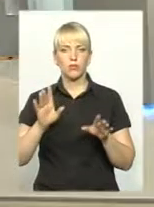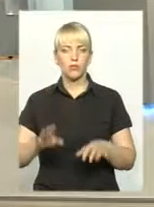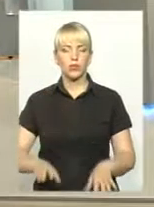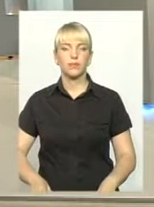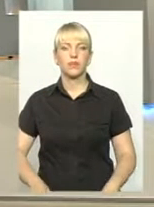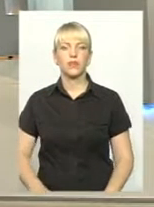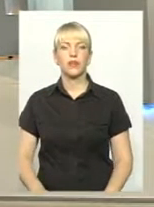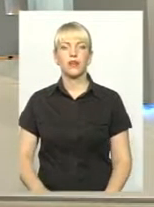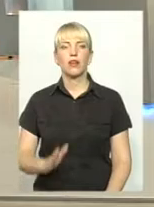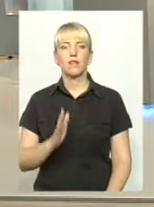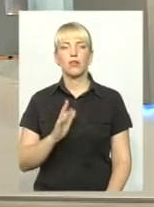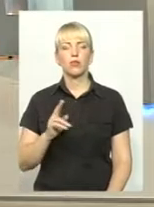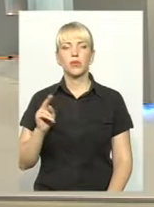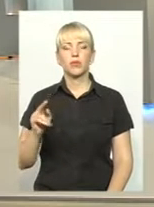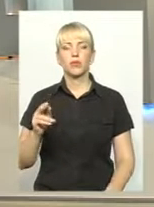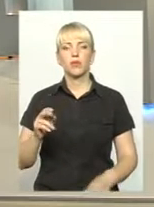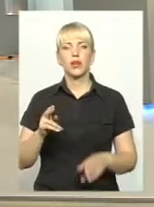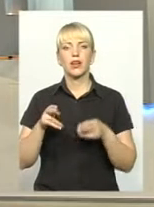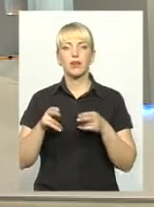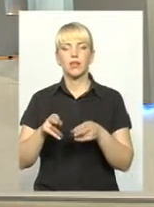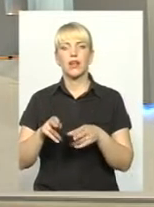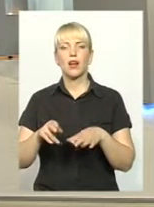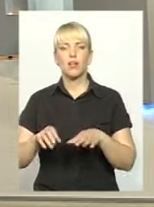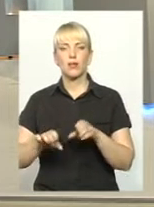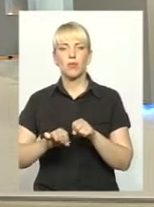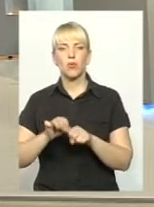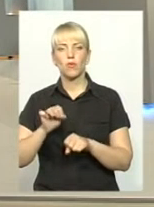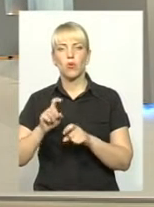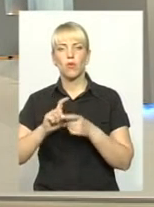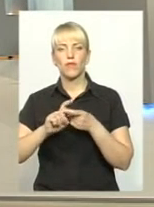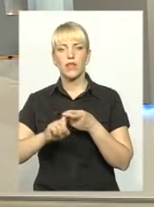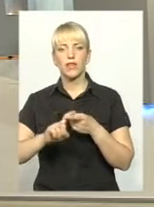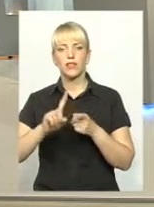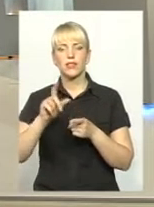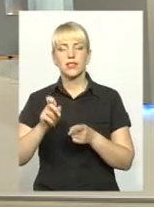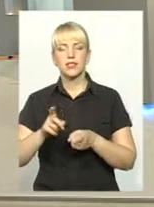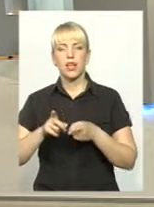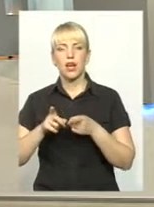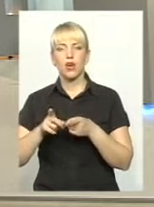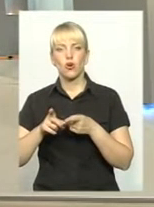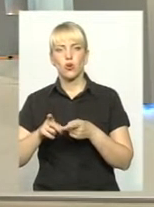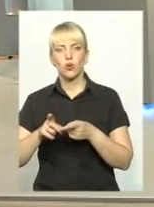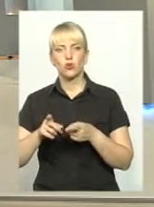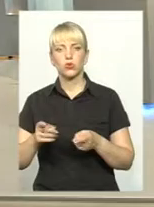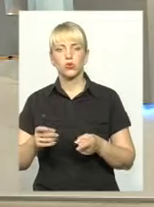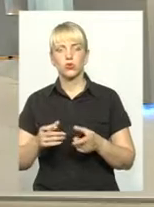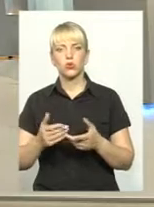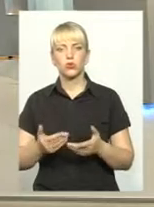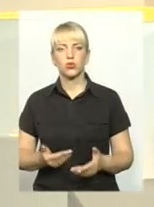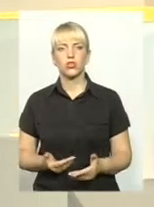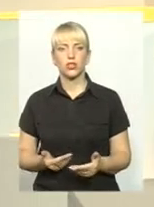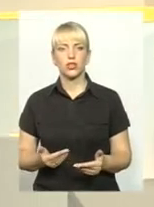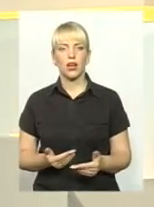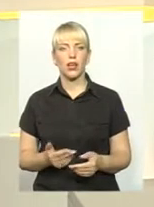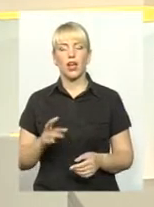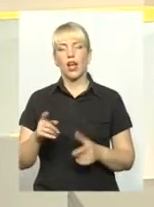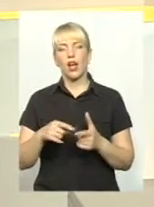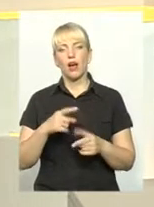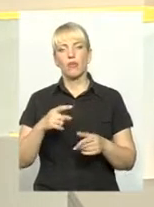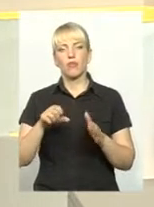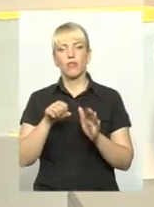Петровичу, кримінальні порушення, пов'язані з загрозою життю людей або ж вбивствами,